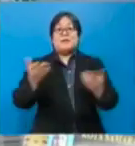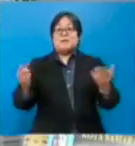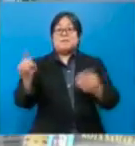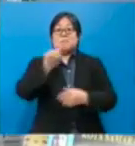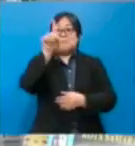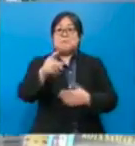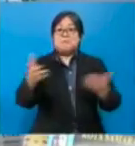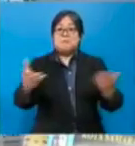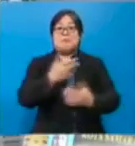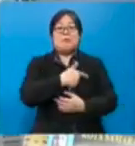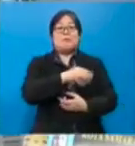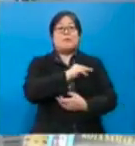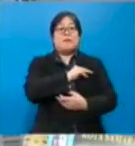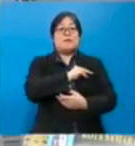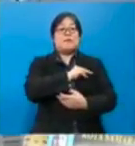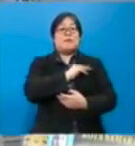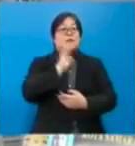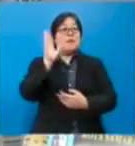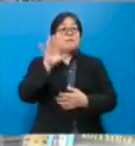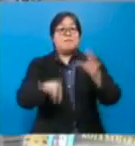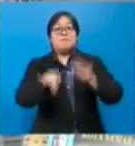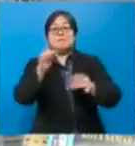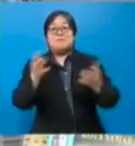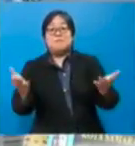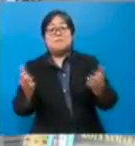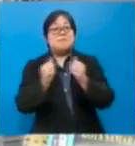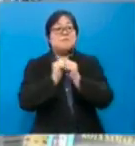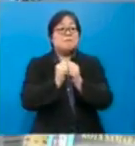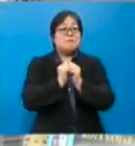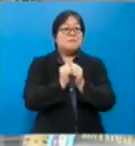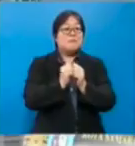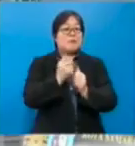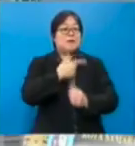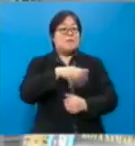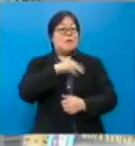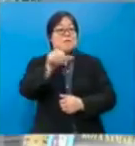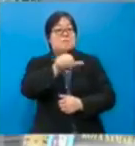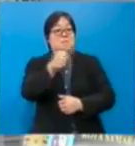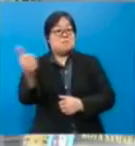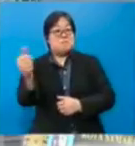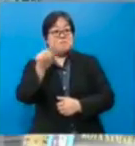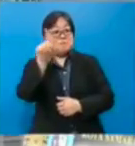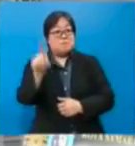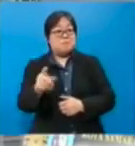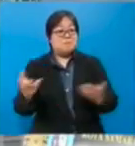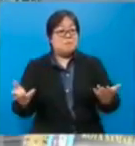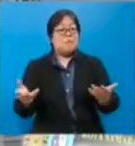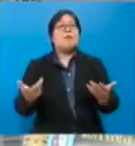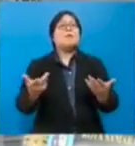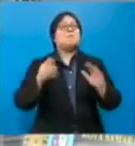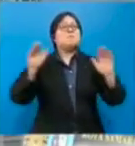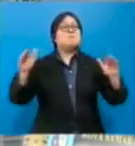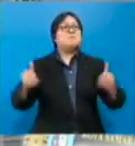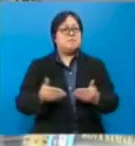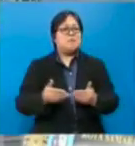Dan adakah kementerian akan mengenal pasti bersama-sama dengan kementerian yang lain untuk